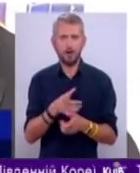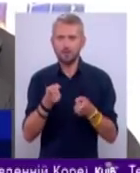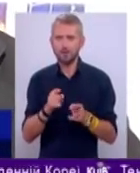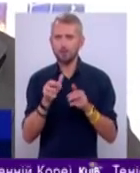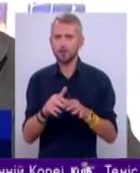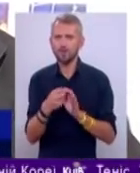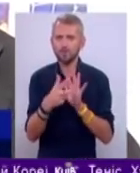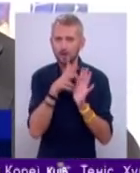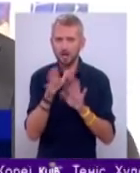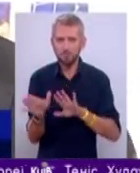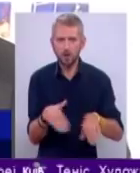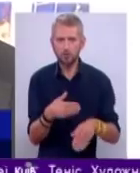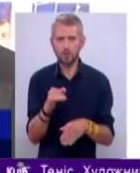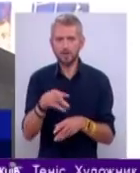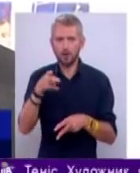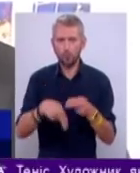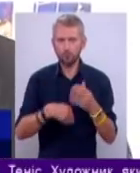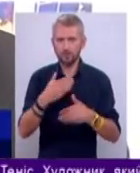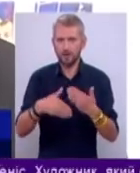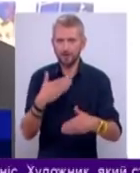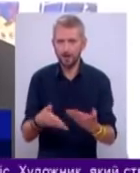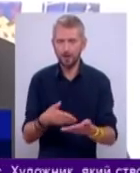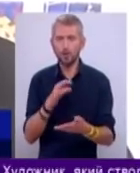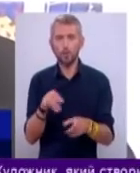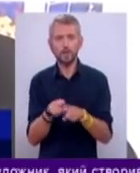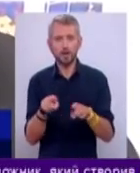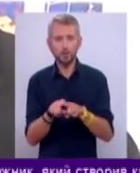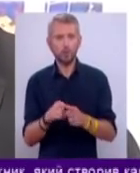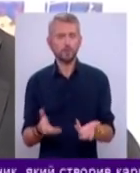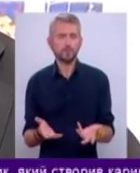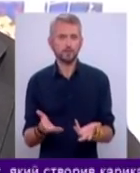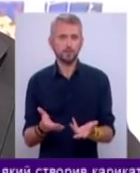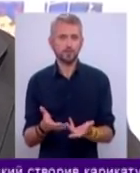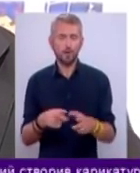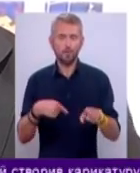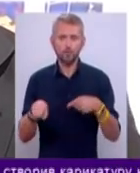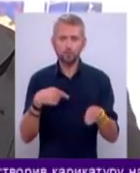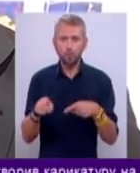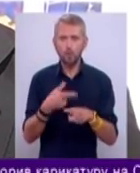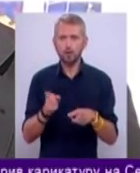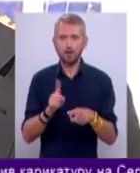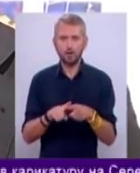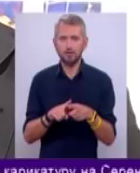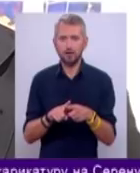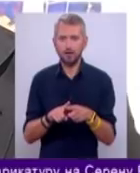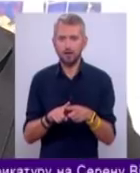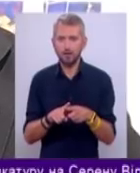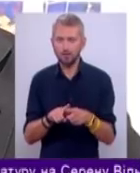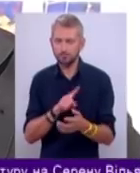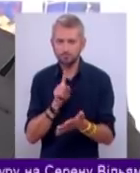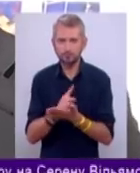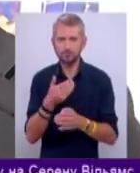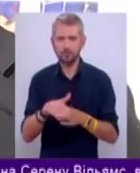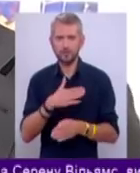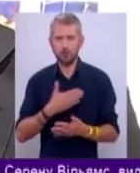уже 18 лет прошло и закончилась карьера. Но все равно футбол – это неотъемлемая часть нашей